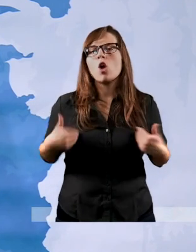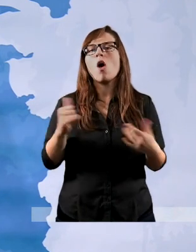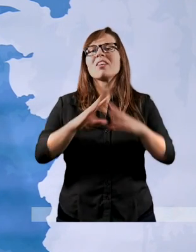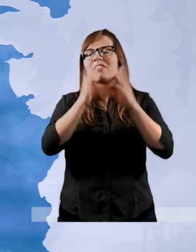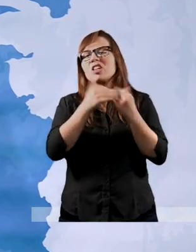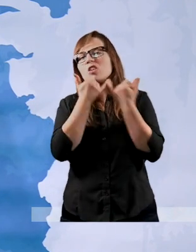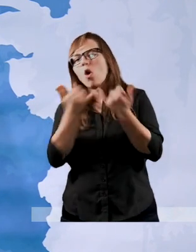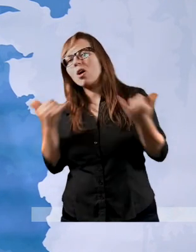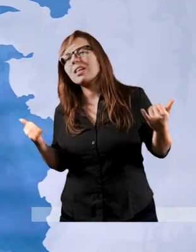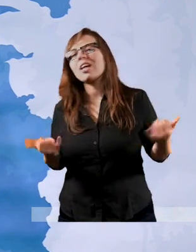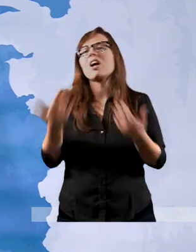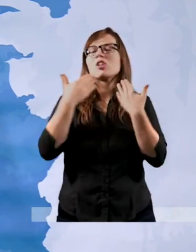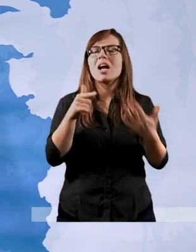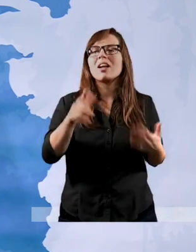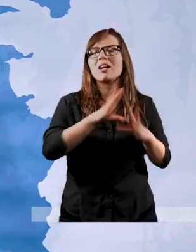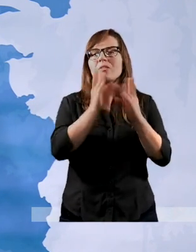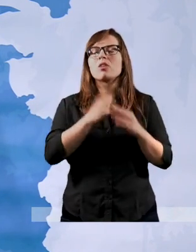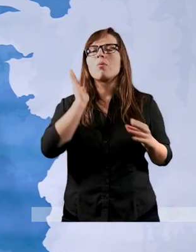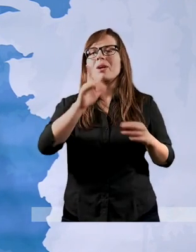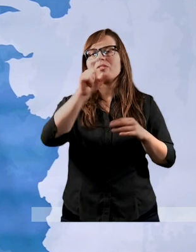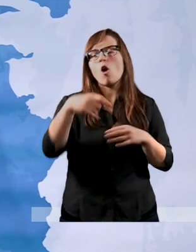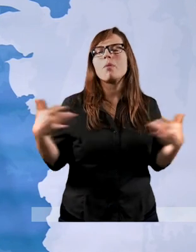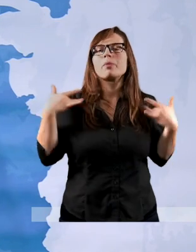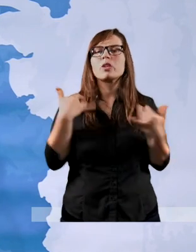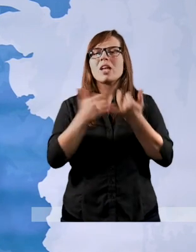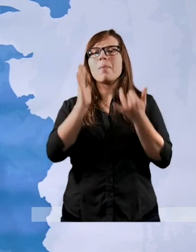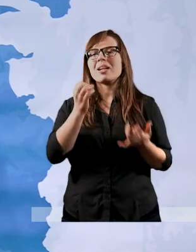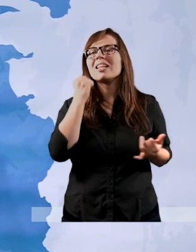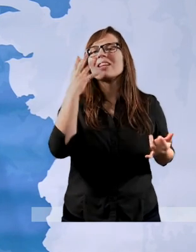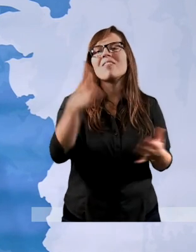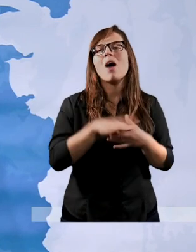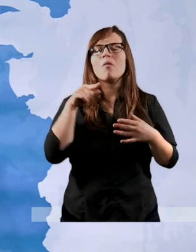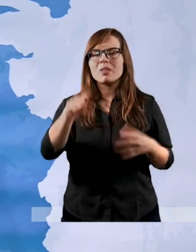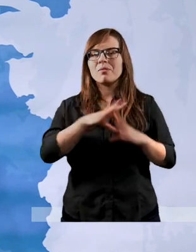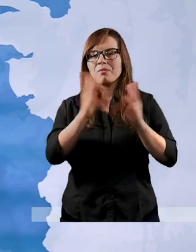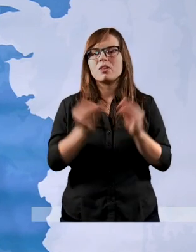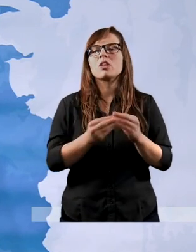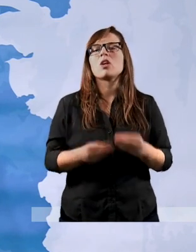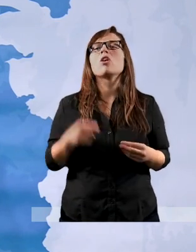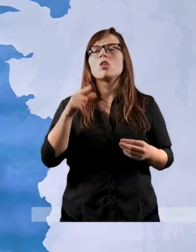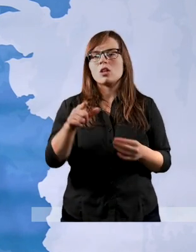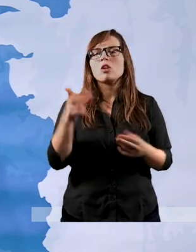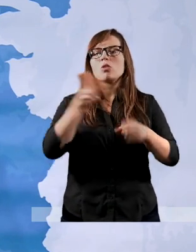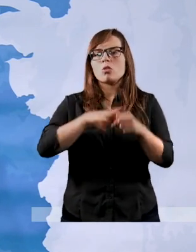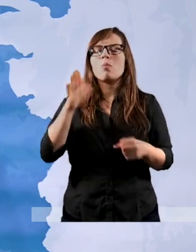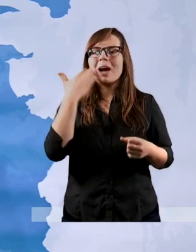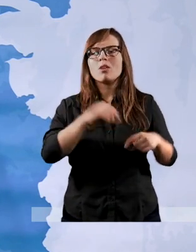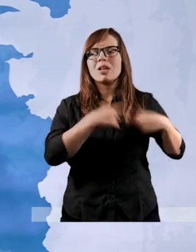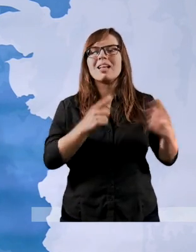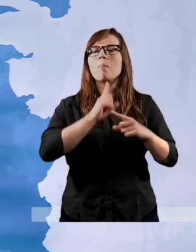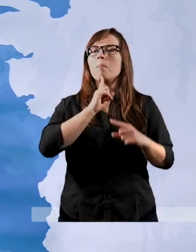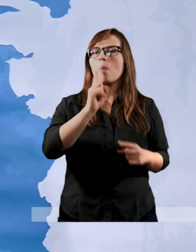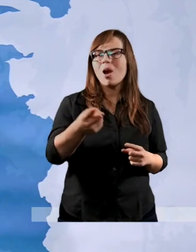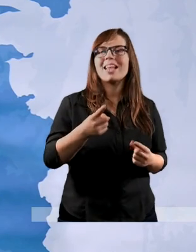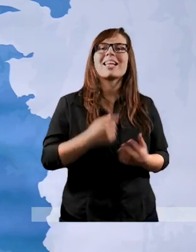i wszystko inne gdzieś też będzie w twoim życiu, jeżeli będziesz słuchał tej księgi, którą bardzo serdecznie polecam.